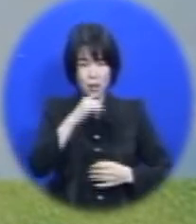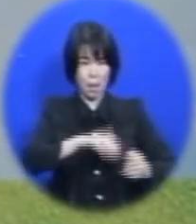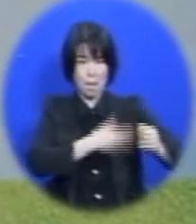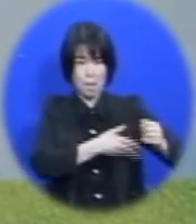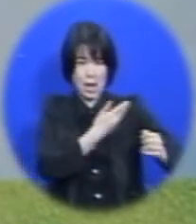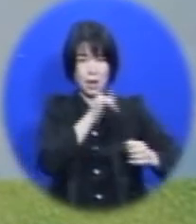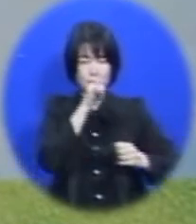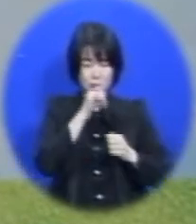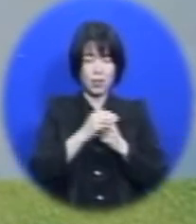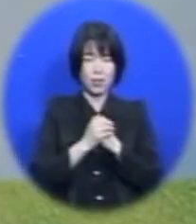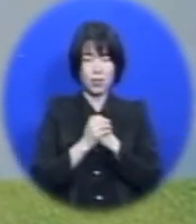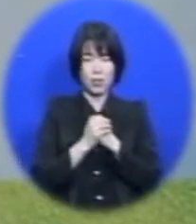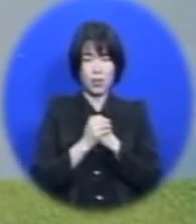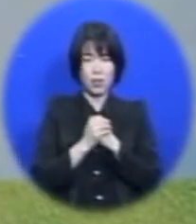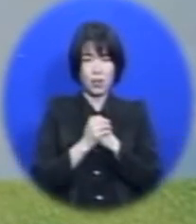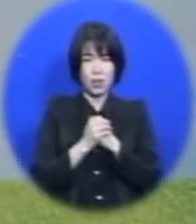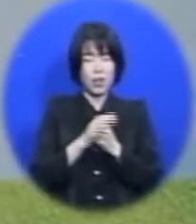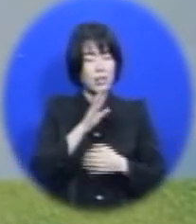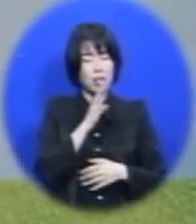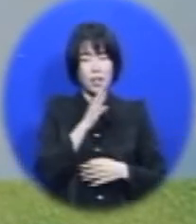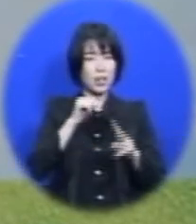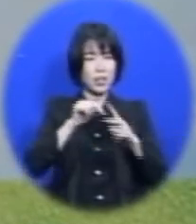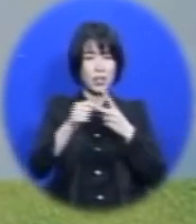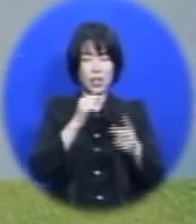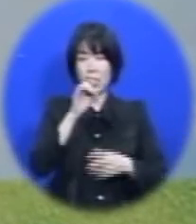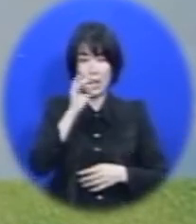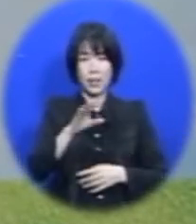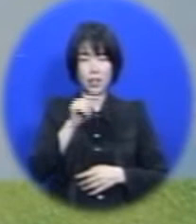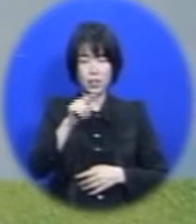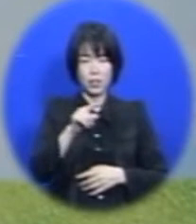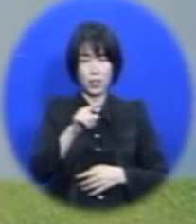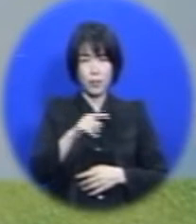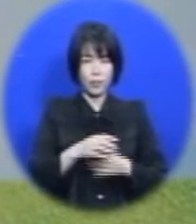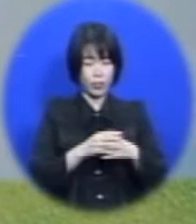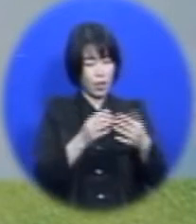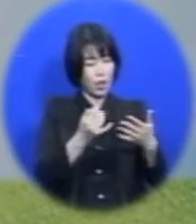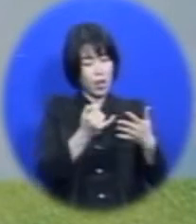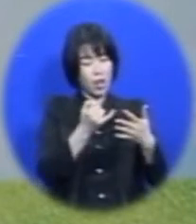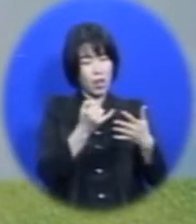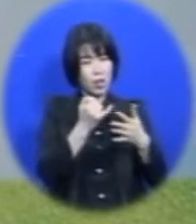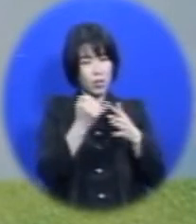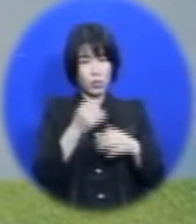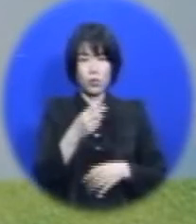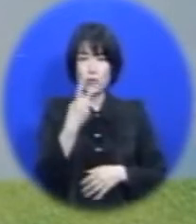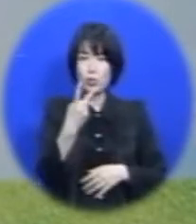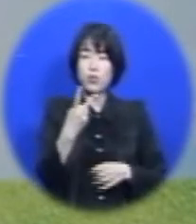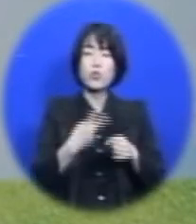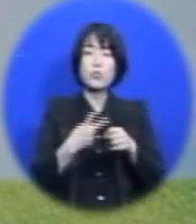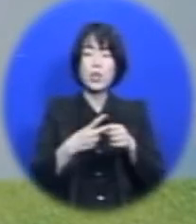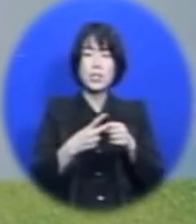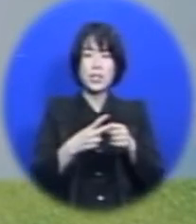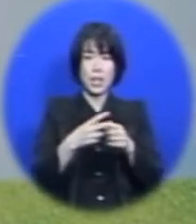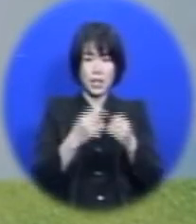바람둥이였다는 겁니다. 참 이해가 안 되는 것이 그가 둘째 부인 도라라고 하는 여인과 같이 살